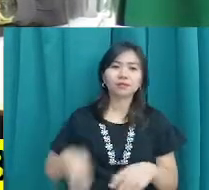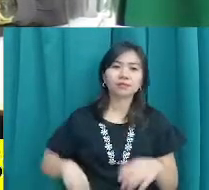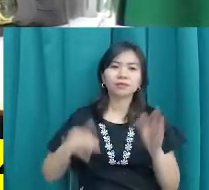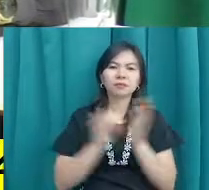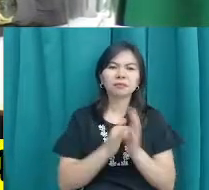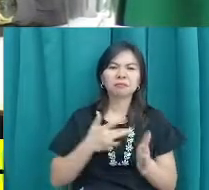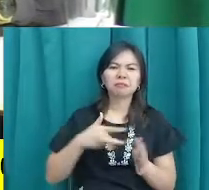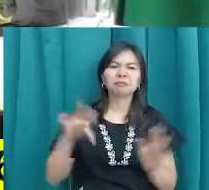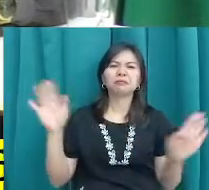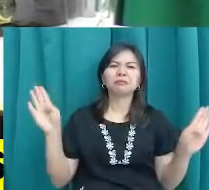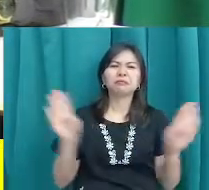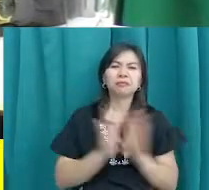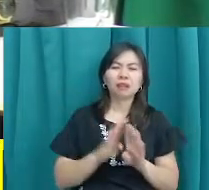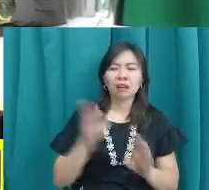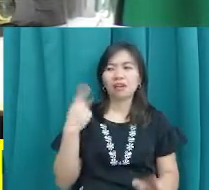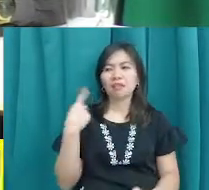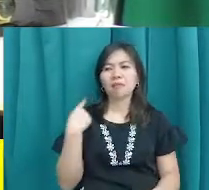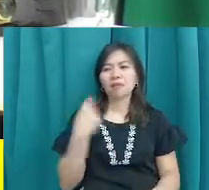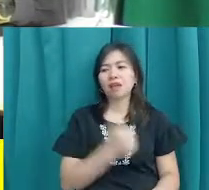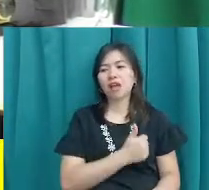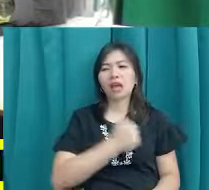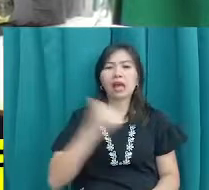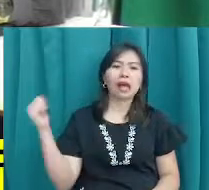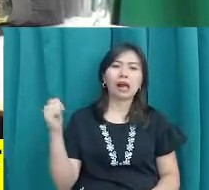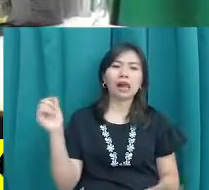Lord, may iba pa palang ka-close. Agoy.